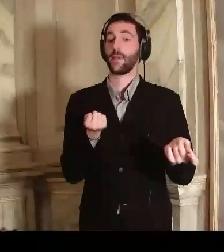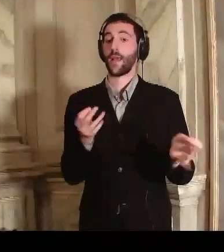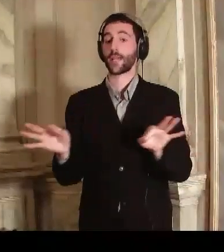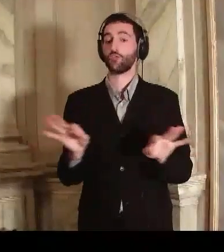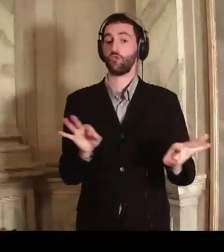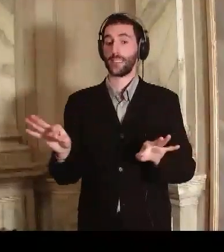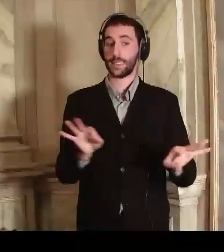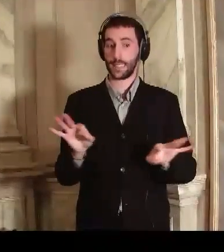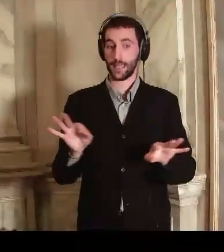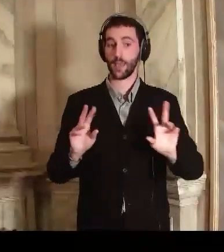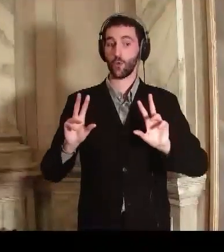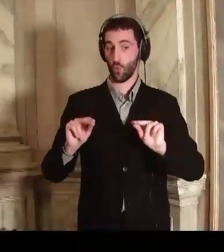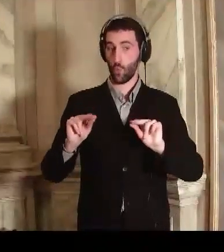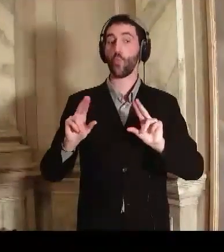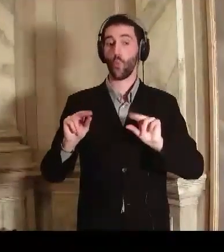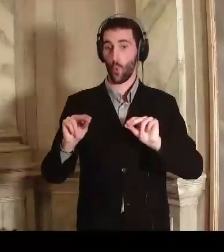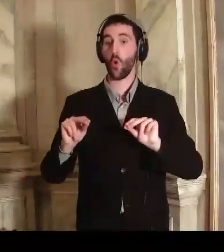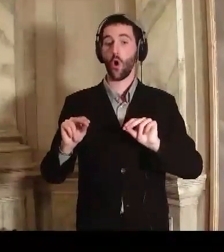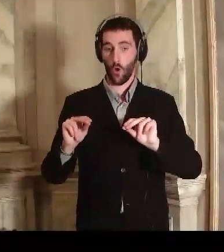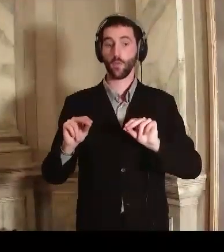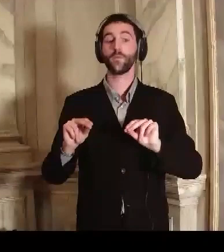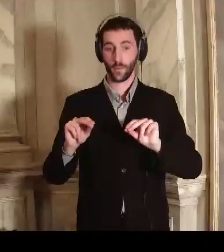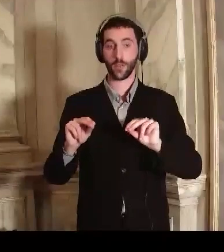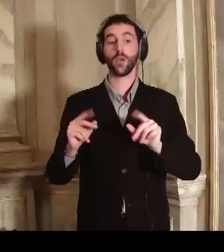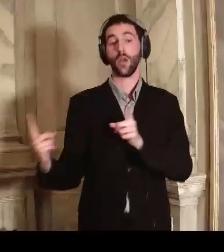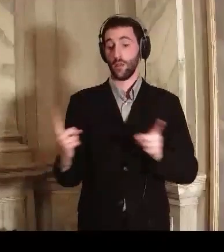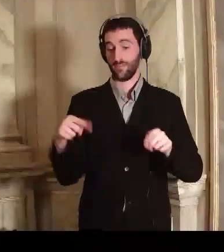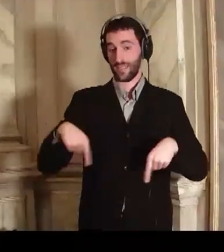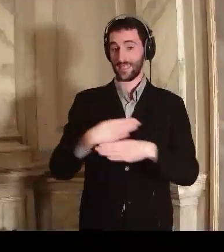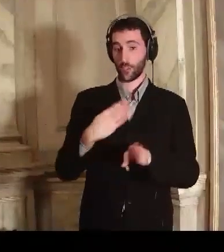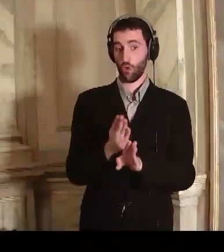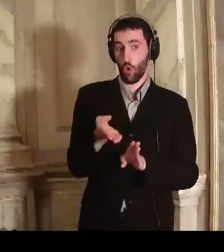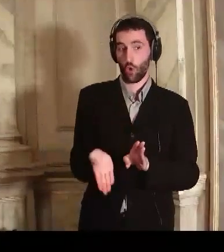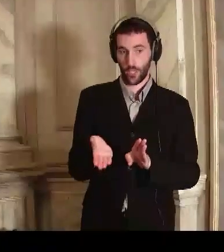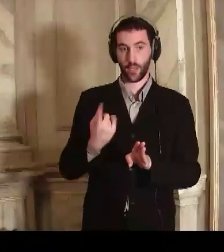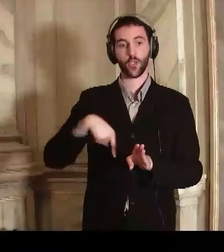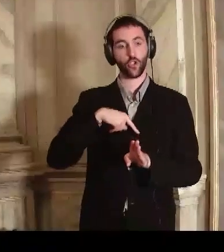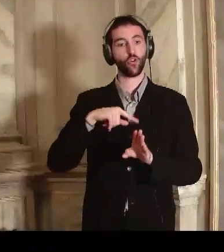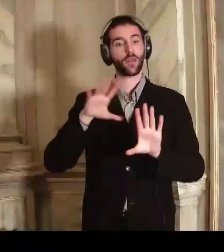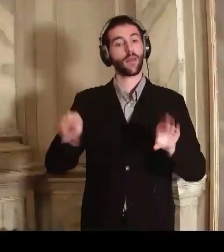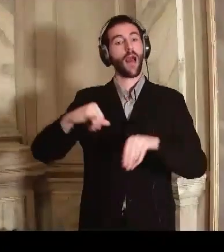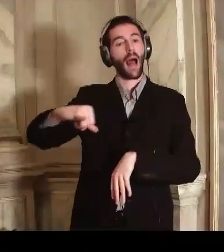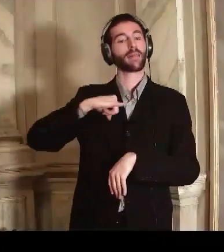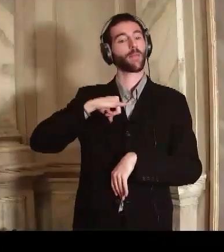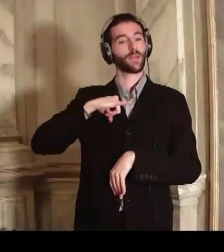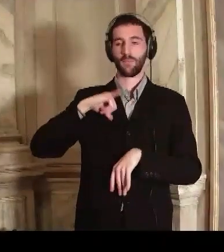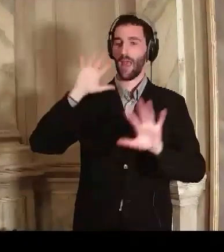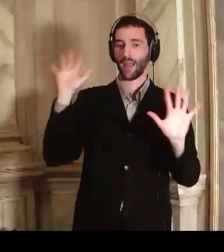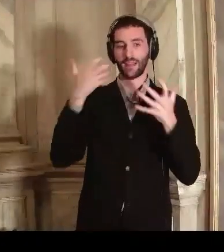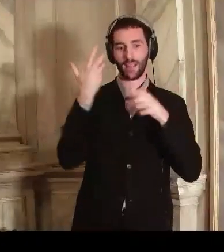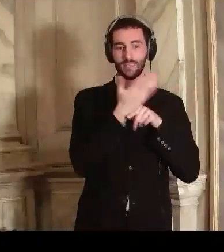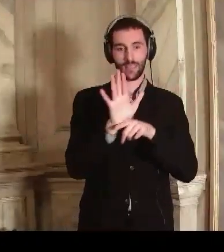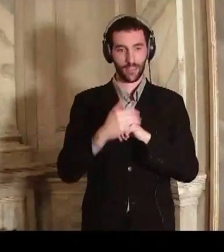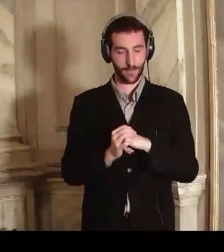affermati. In questa stagione proporremo anteprime di artisti di generazioni diverse, tra cui un